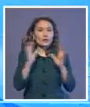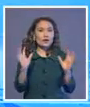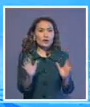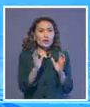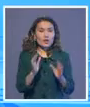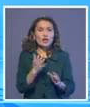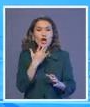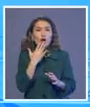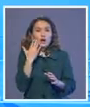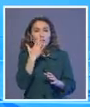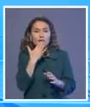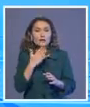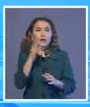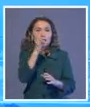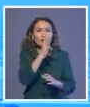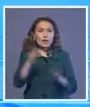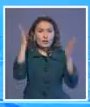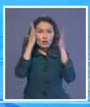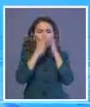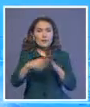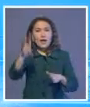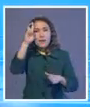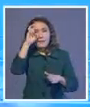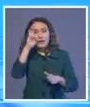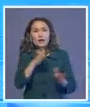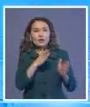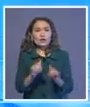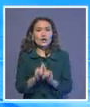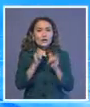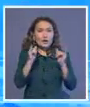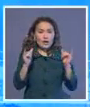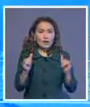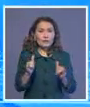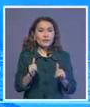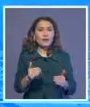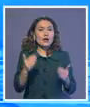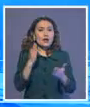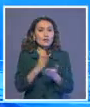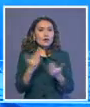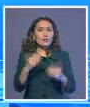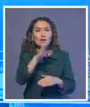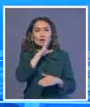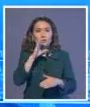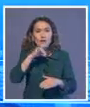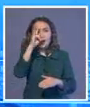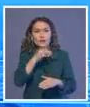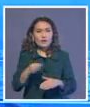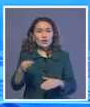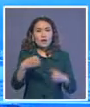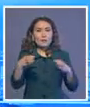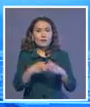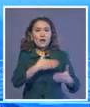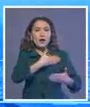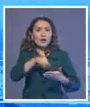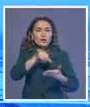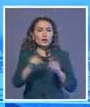ұйытқысына айналды. Ұлтаралық дінаралық келісім мен мемлекеттің тұрақты дамуына зор ықпал етті. Бүгін солтүстік Қазақстан облысы филиалының белсенділері